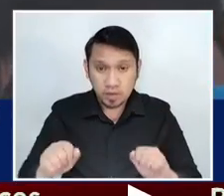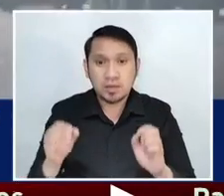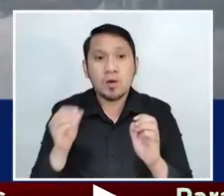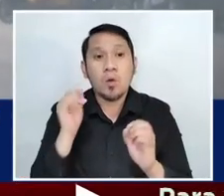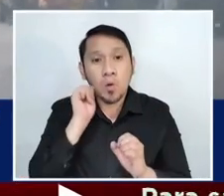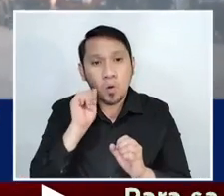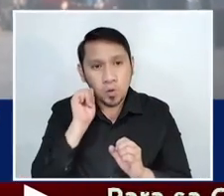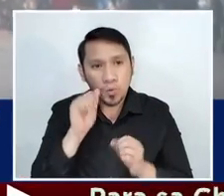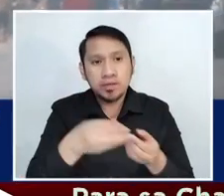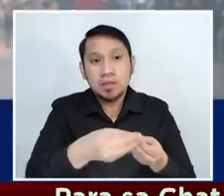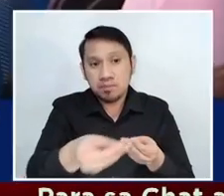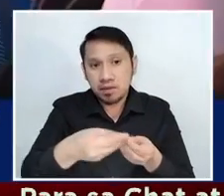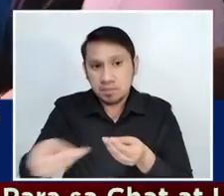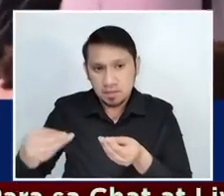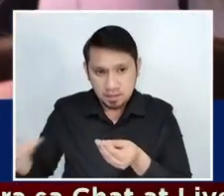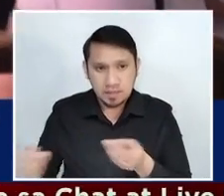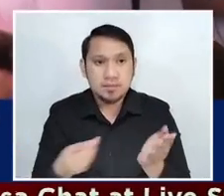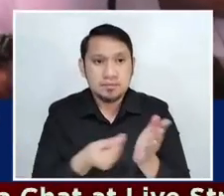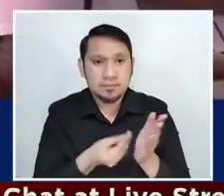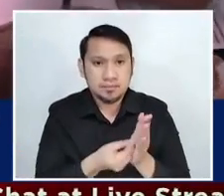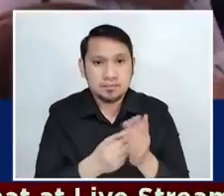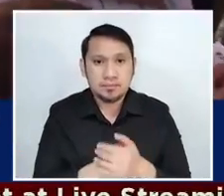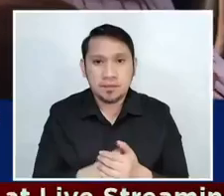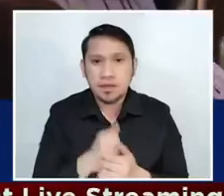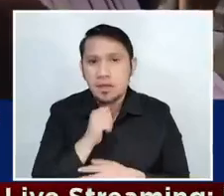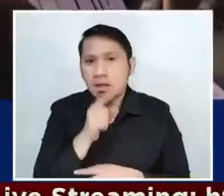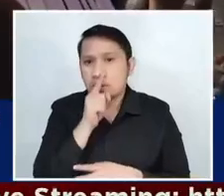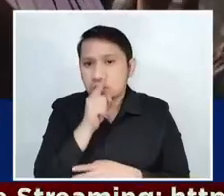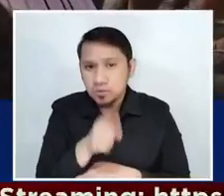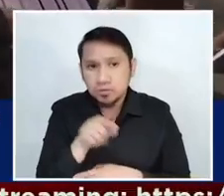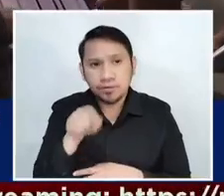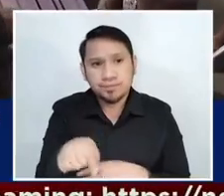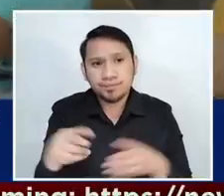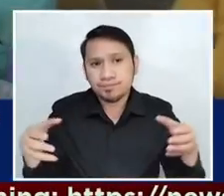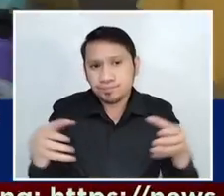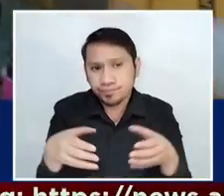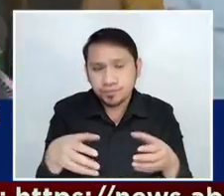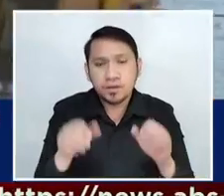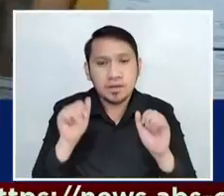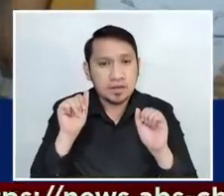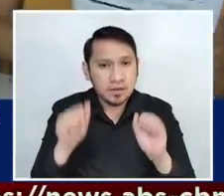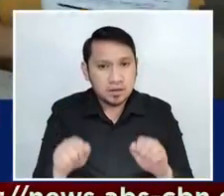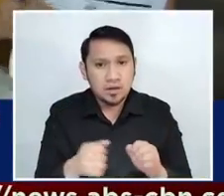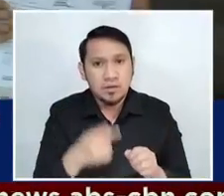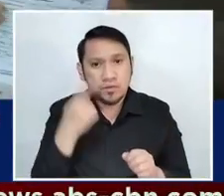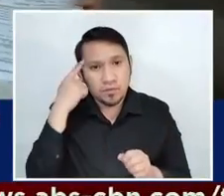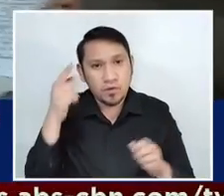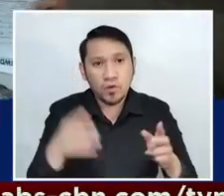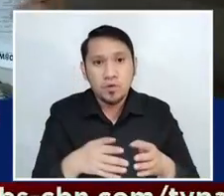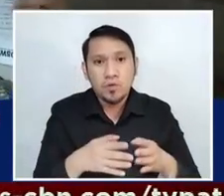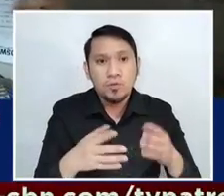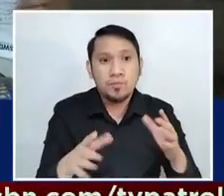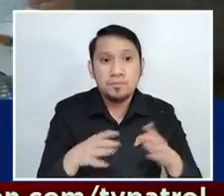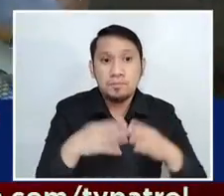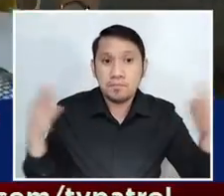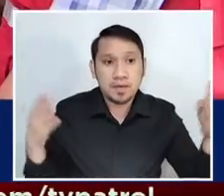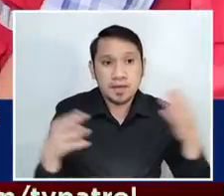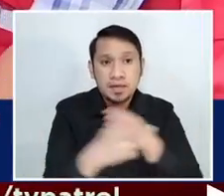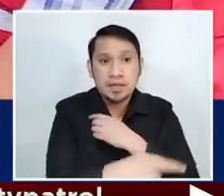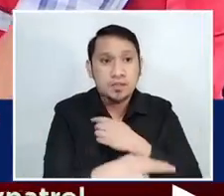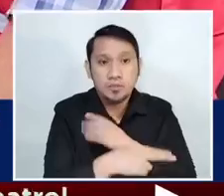ang pamamahagi ng ayuda. Hindi pa matiyak ng ahensya kung kakayanin ito sa malalaking rehiyon gaya ng Metro